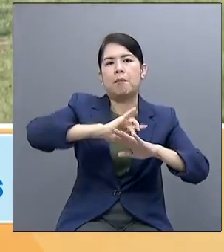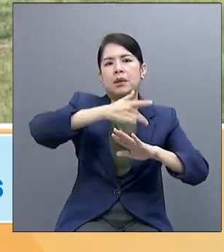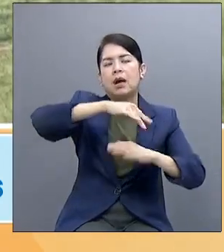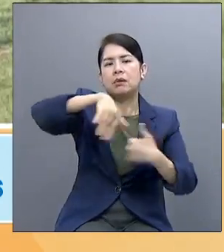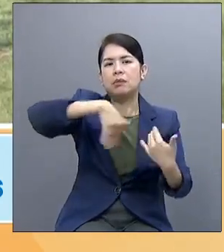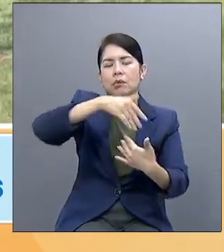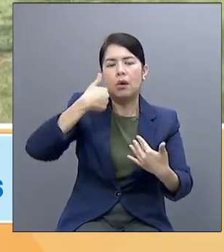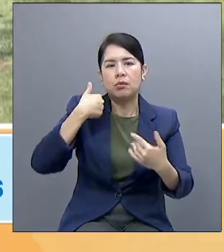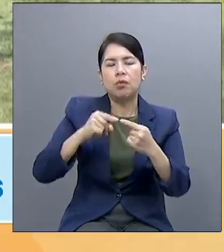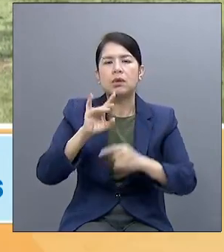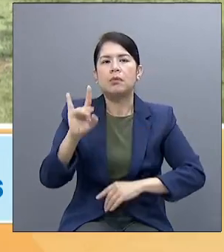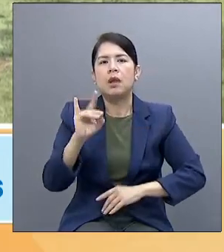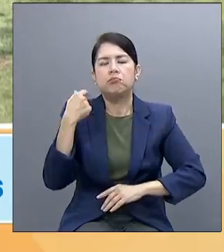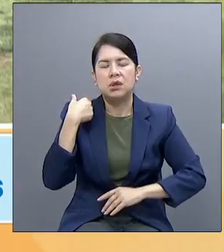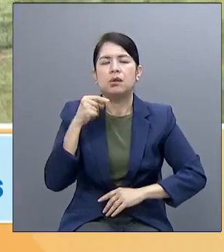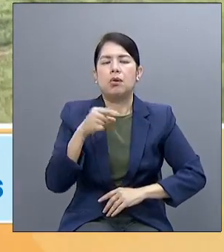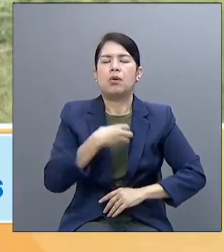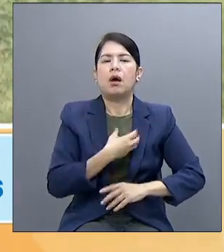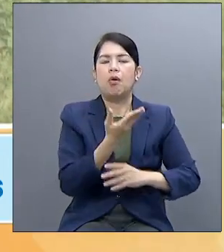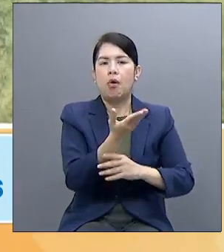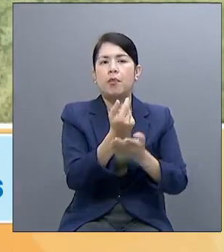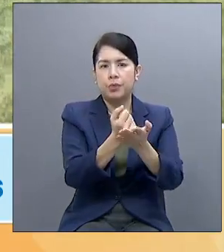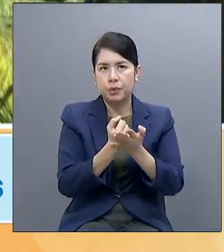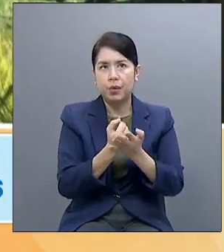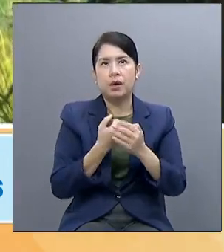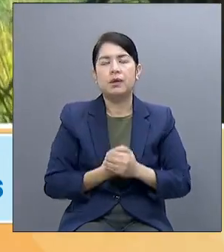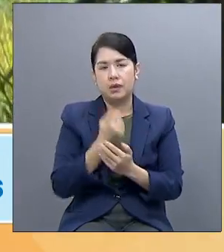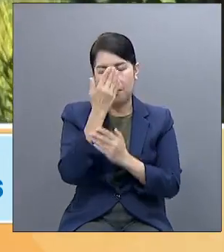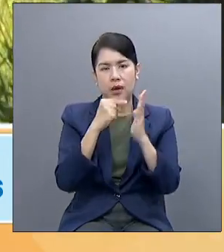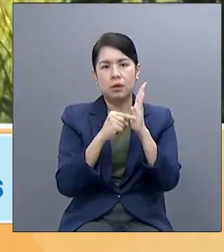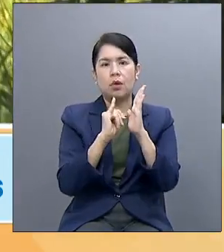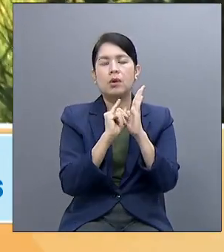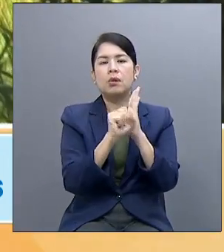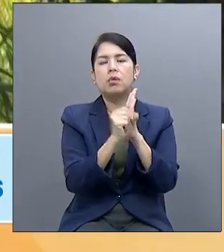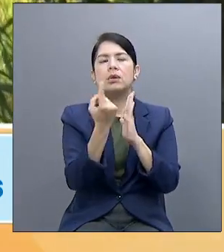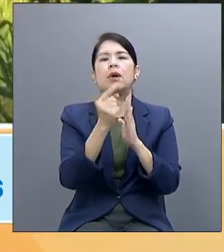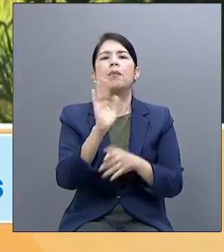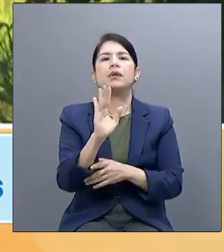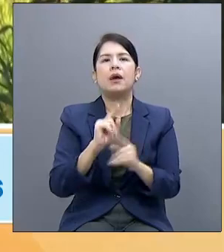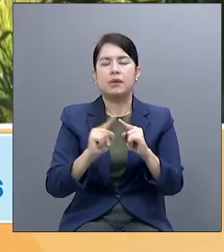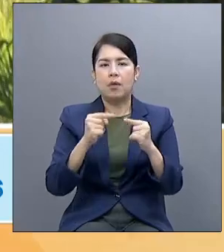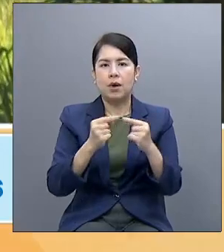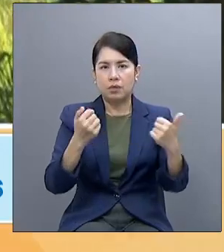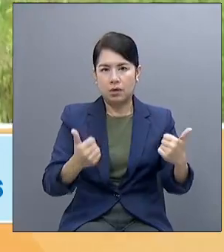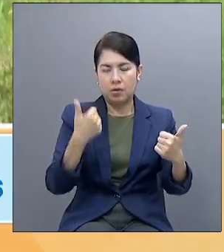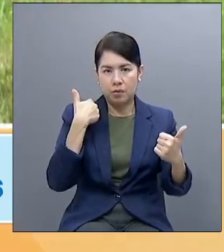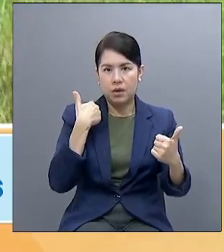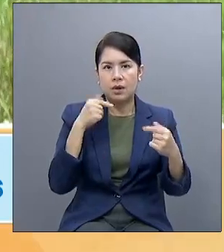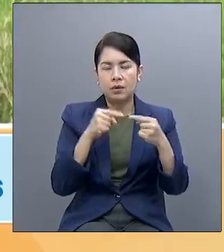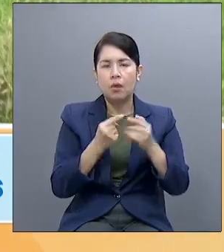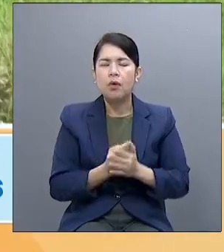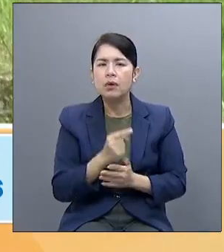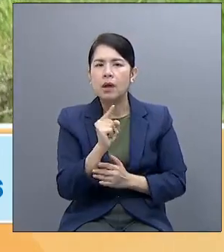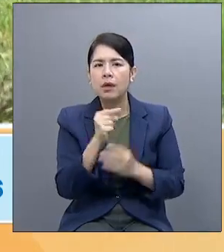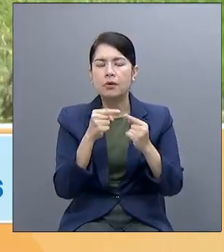นี้เขาบอกว่าเดี๋ยวจะมีการแก้ไขปัญหาไม่ใช่เฉพาะในจังหวัดยโสธรนะคะตอนนี้ที่แจ้งเข้ามาผ่านร้องทุกข์ลงป้ายนี้มีที่จังหวัดเพช